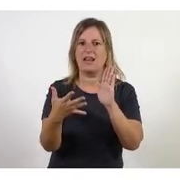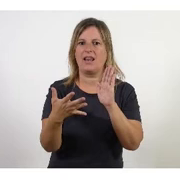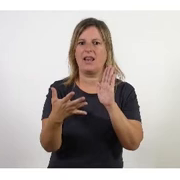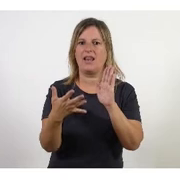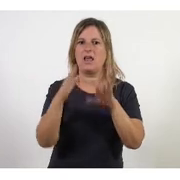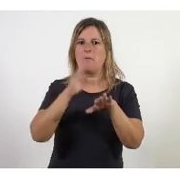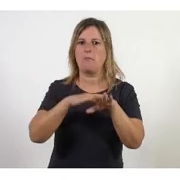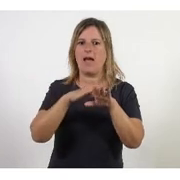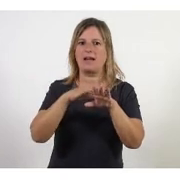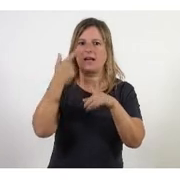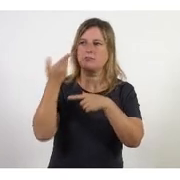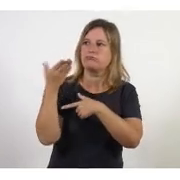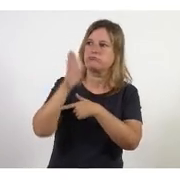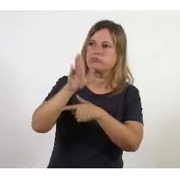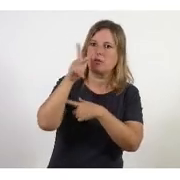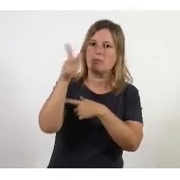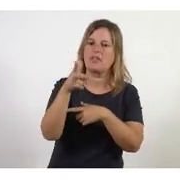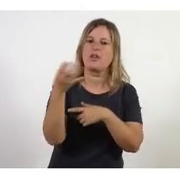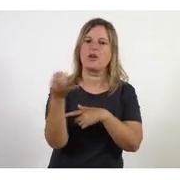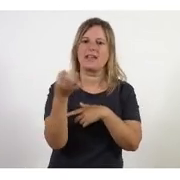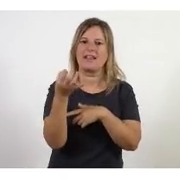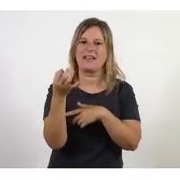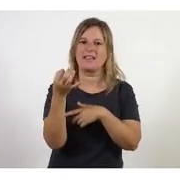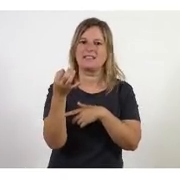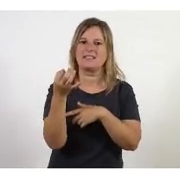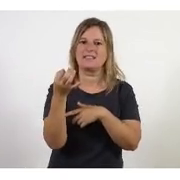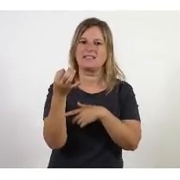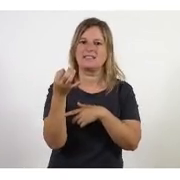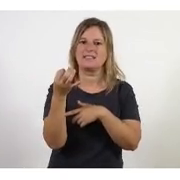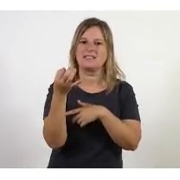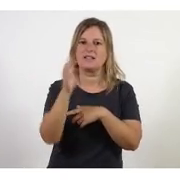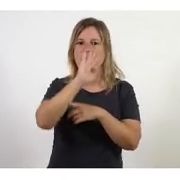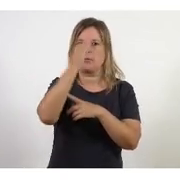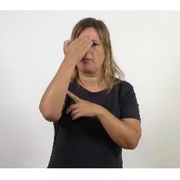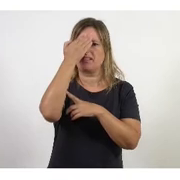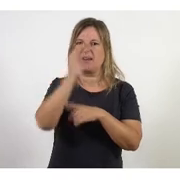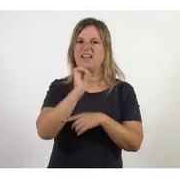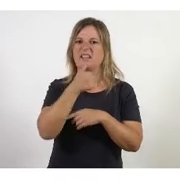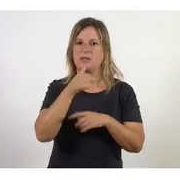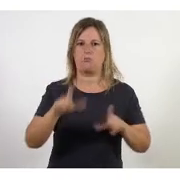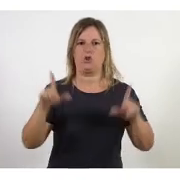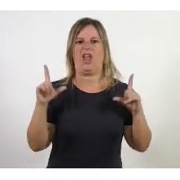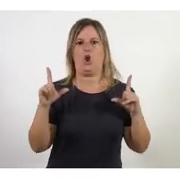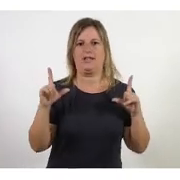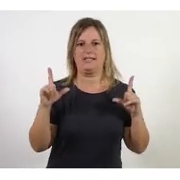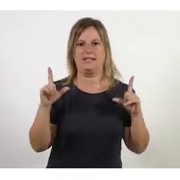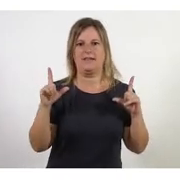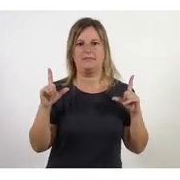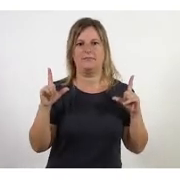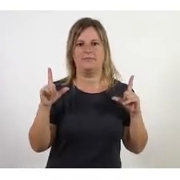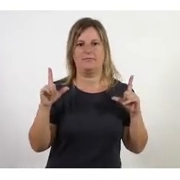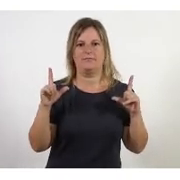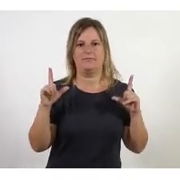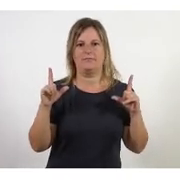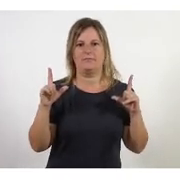de mostrar-la és anar fent, les històries es construeixen sobretot a partir d'un protagonista. Haureu de buscar, no?, qui és el